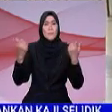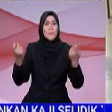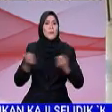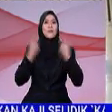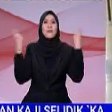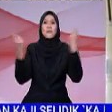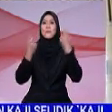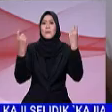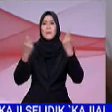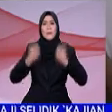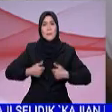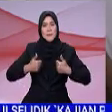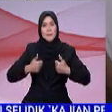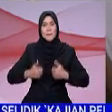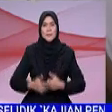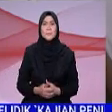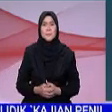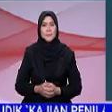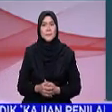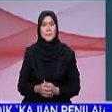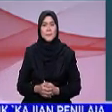raya.